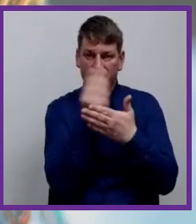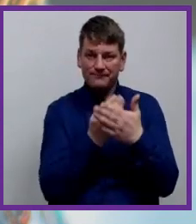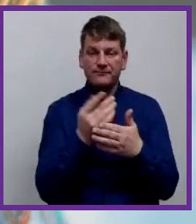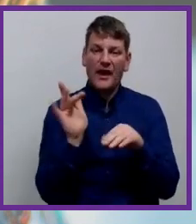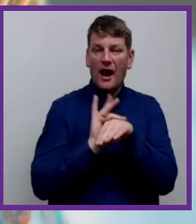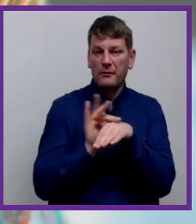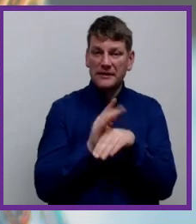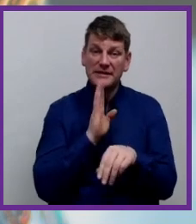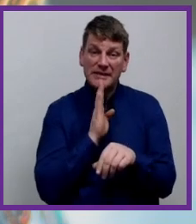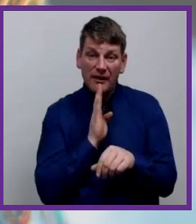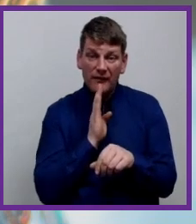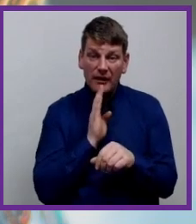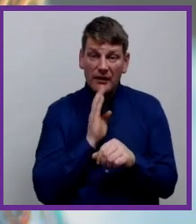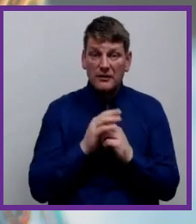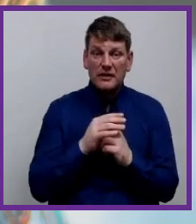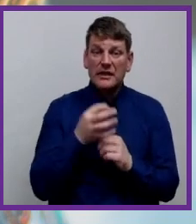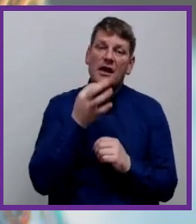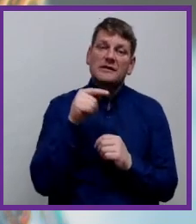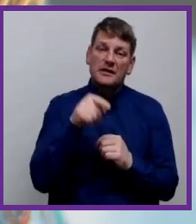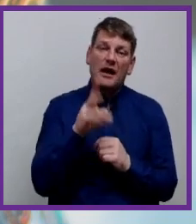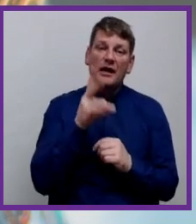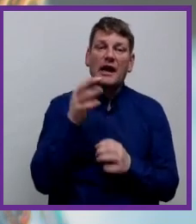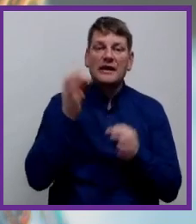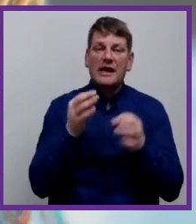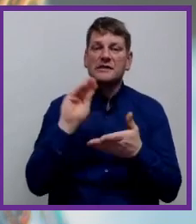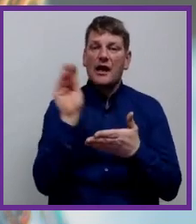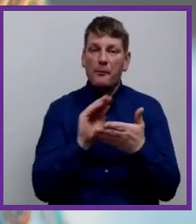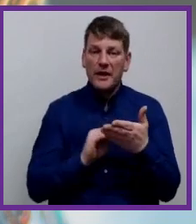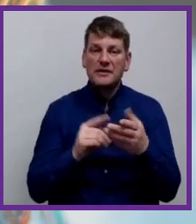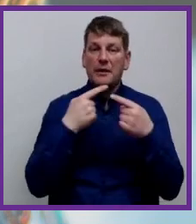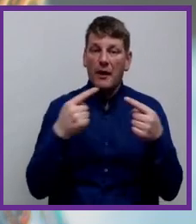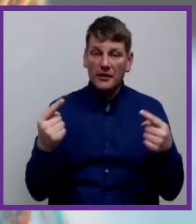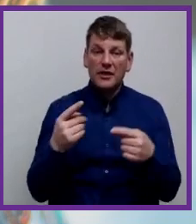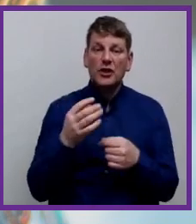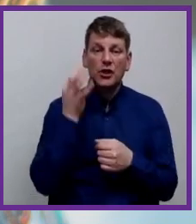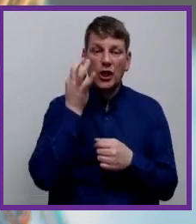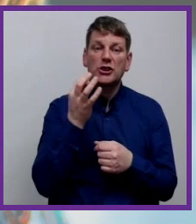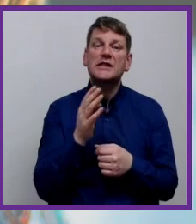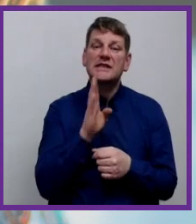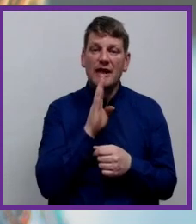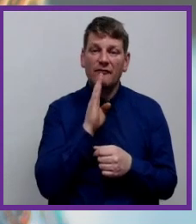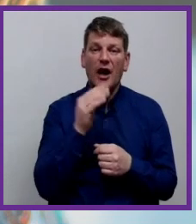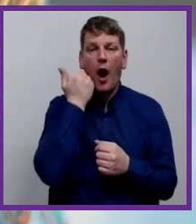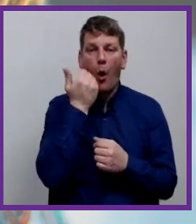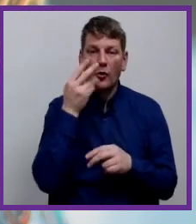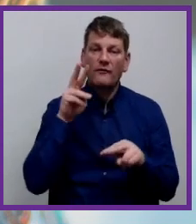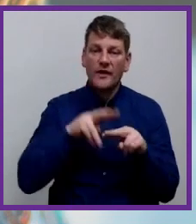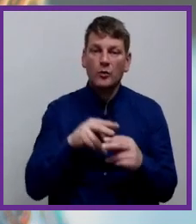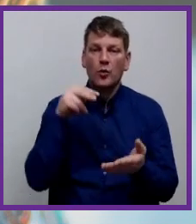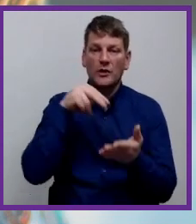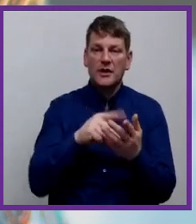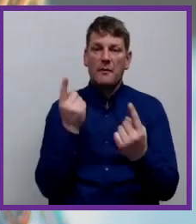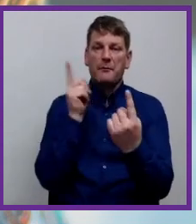sieviete, un jāsaka tā, kā tiesa arī aprakstījusi materiālos, tieši sievietes kaunuma vietā ir nostājies